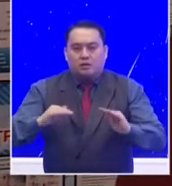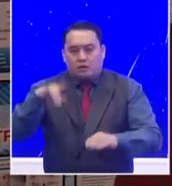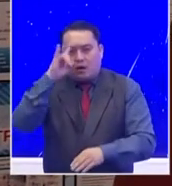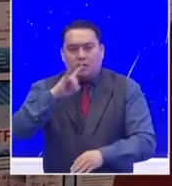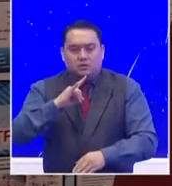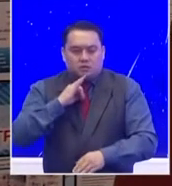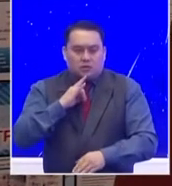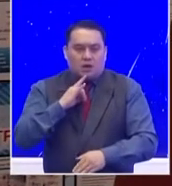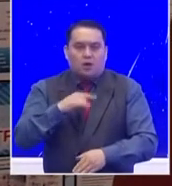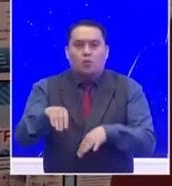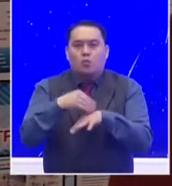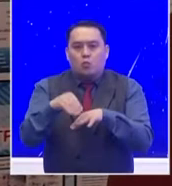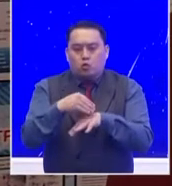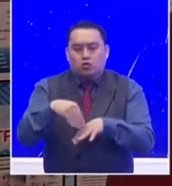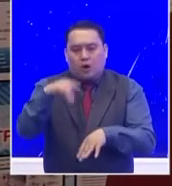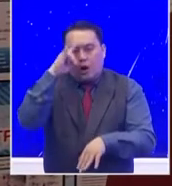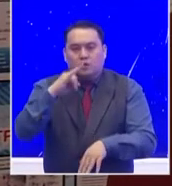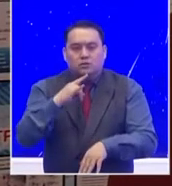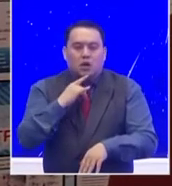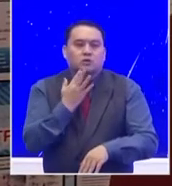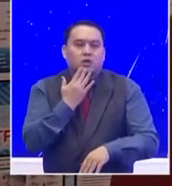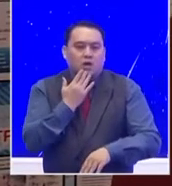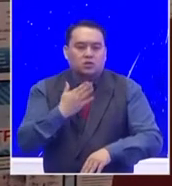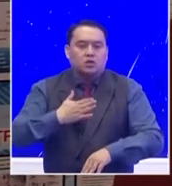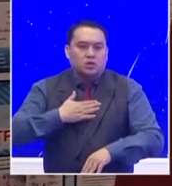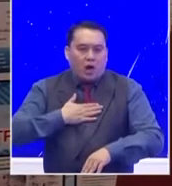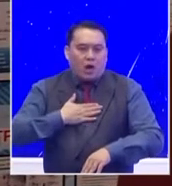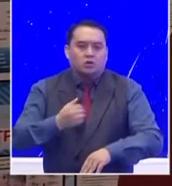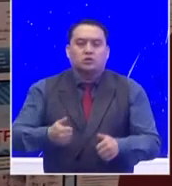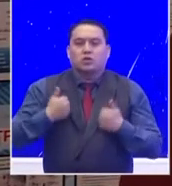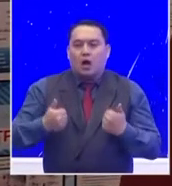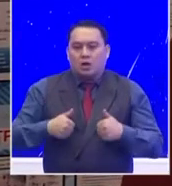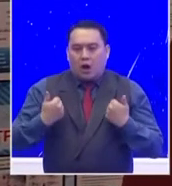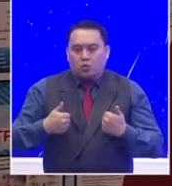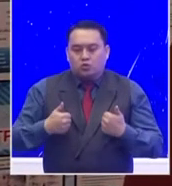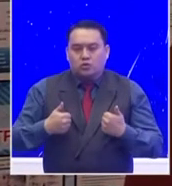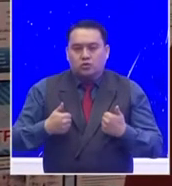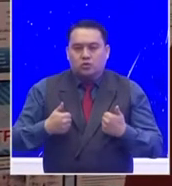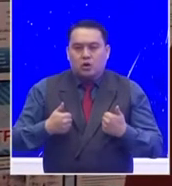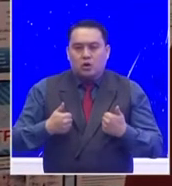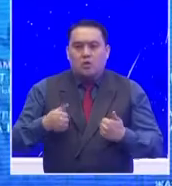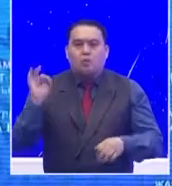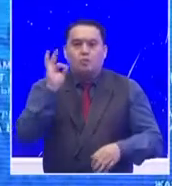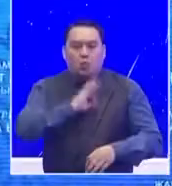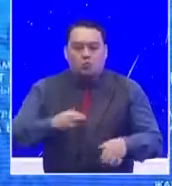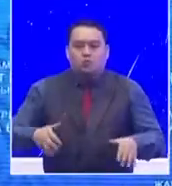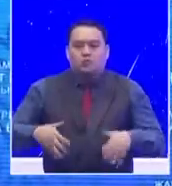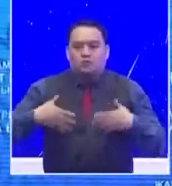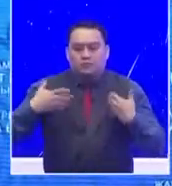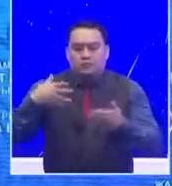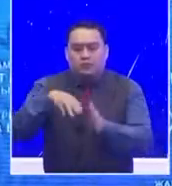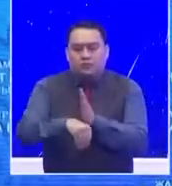казахи. У меня муж казах, поэтому я и стараюсь приносить, конечно, пользу. Однако в